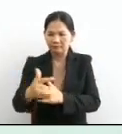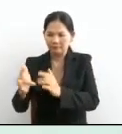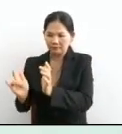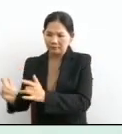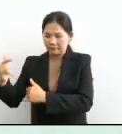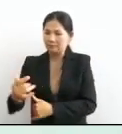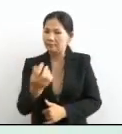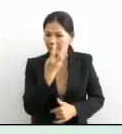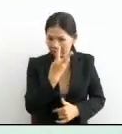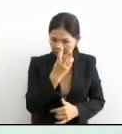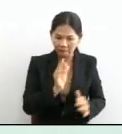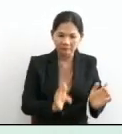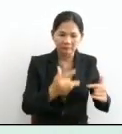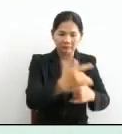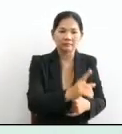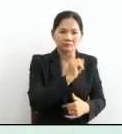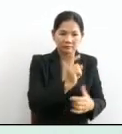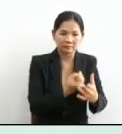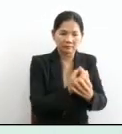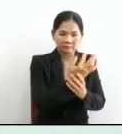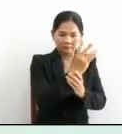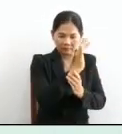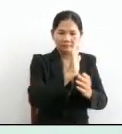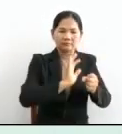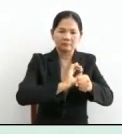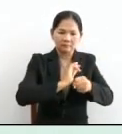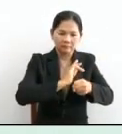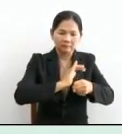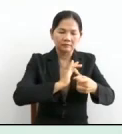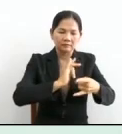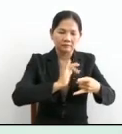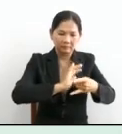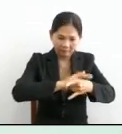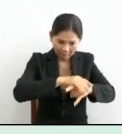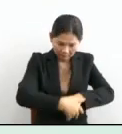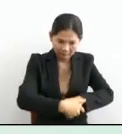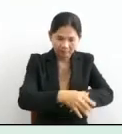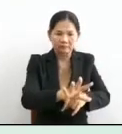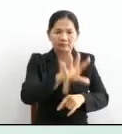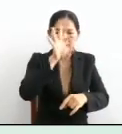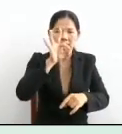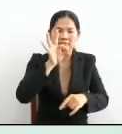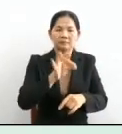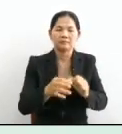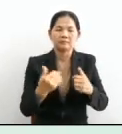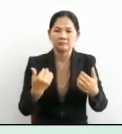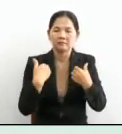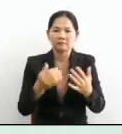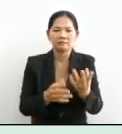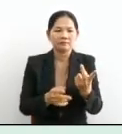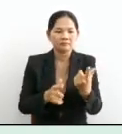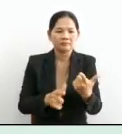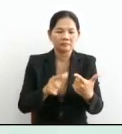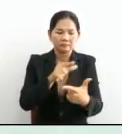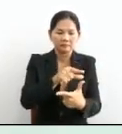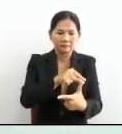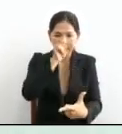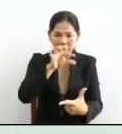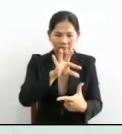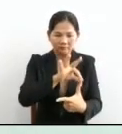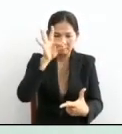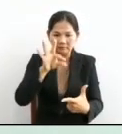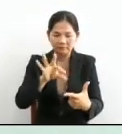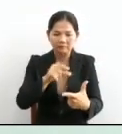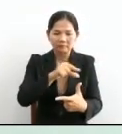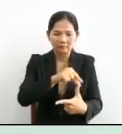tặng ác nha. Chà cá đâm đầm lộ. Đâm đầm lồng mí. Chia chùm rượt thầm mấy. Rồi bỏ cá sẽ có. Đâm